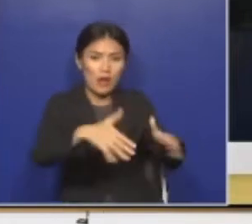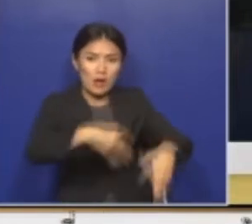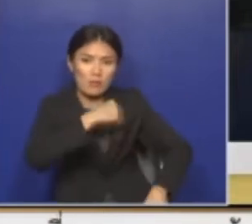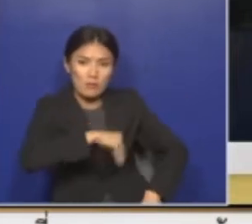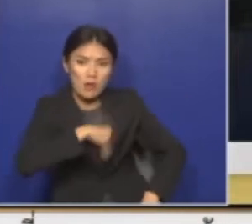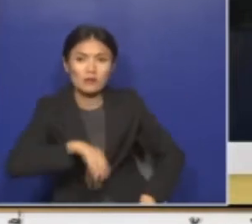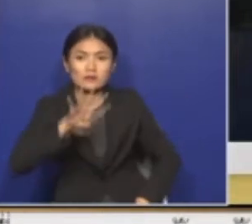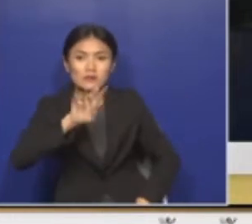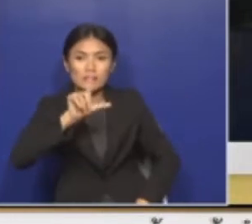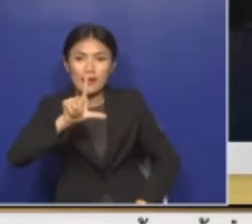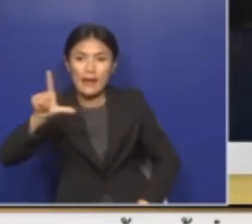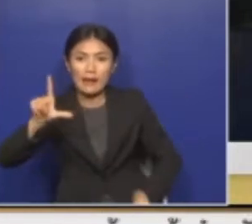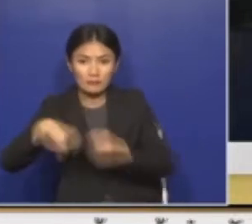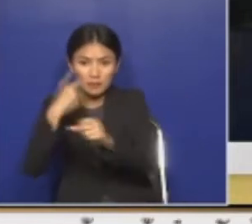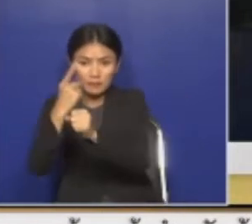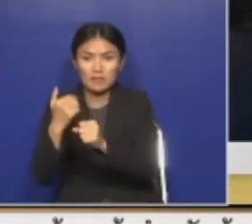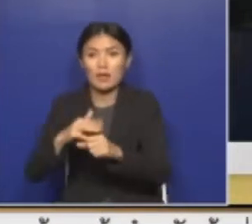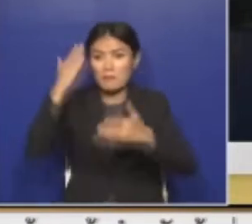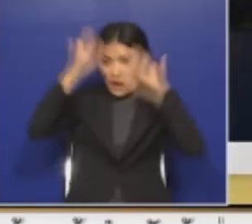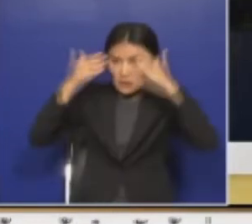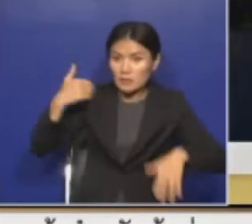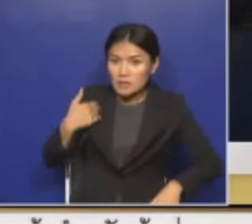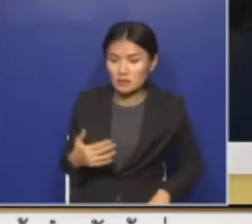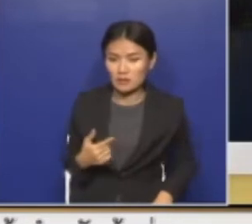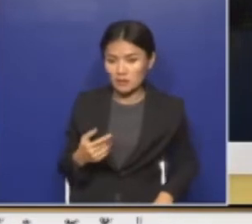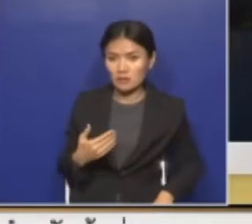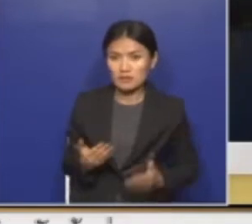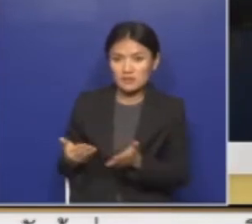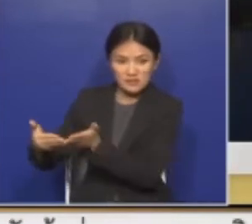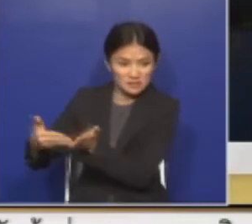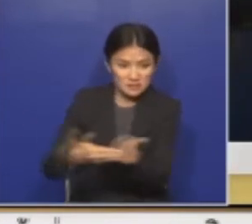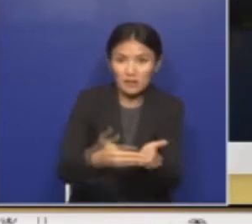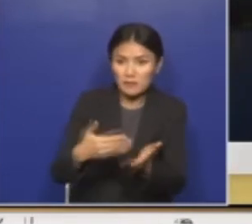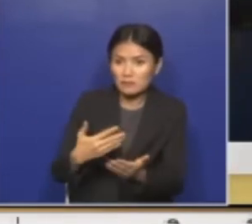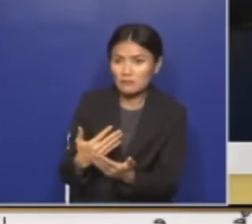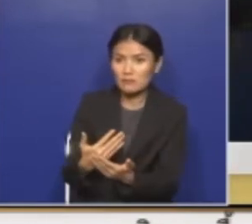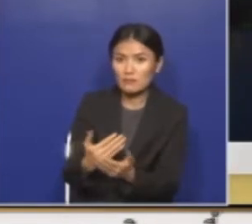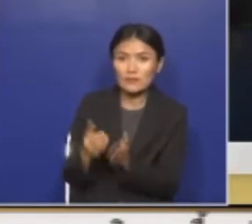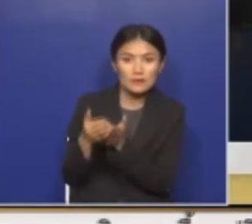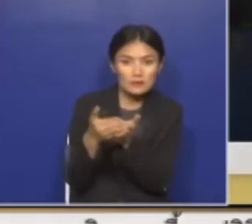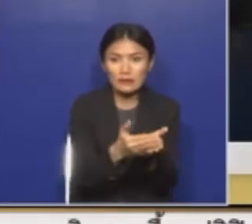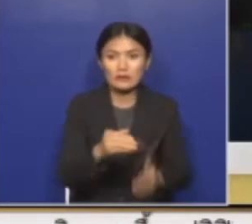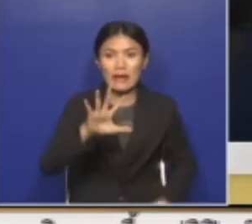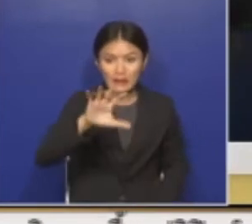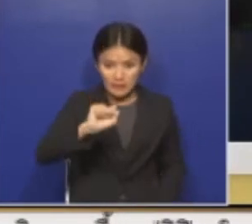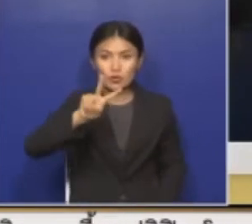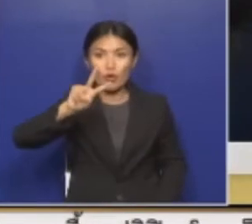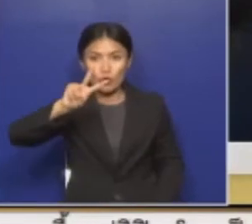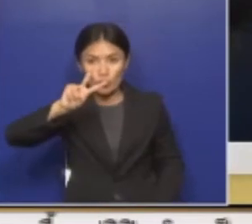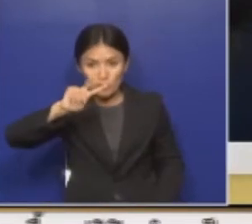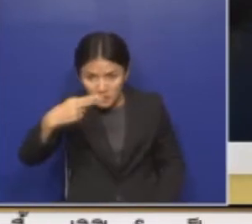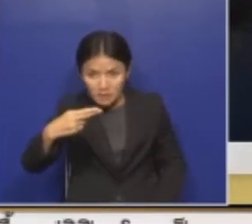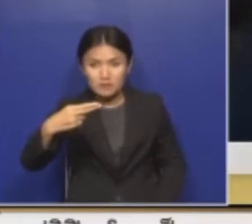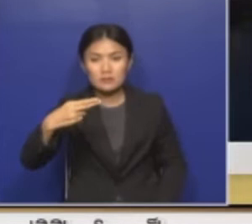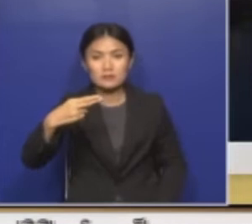ช่องแคบลำบอกกับช่องแคบซุนด้า 3ช่องแคบนี้มีเรือผ่านห้าแสน 20,000ต่อปีนะครับไปมา